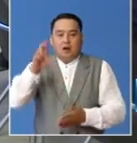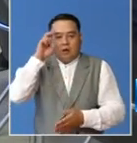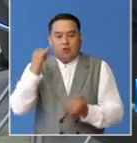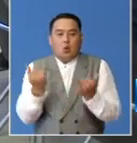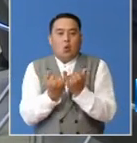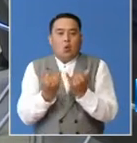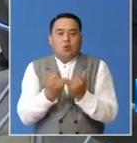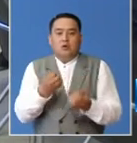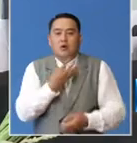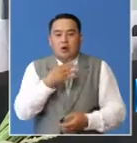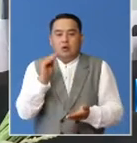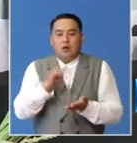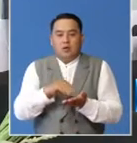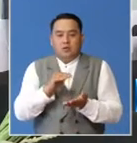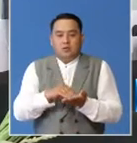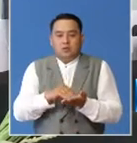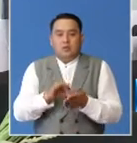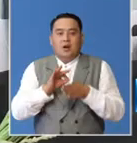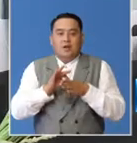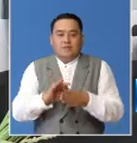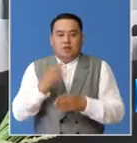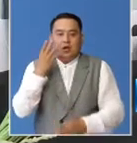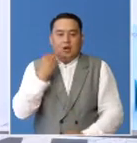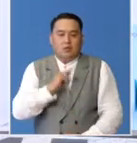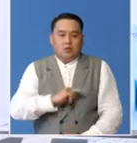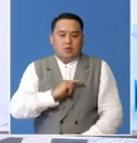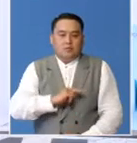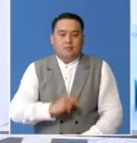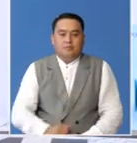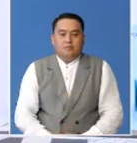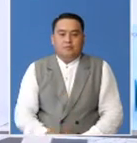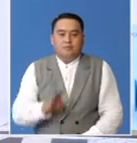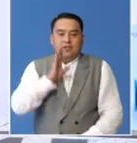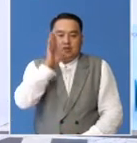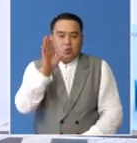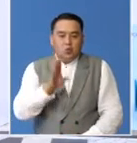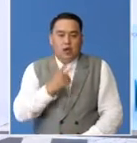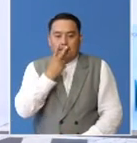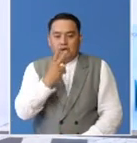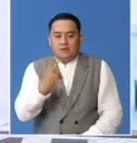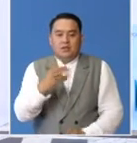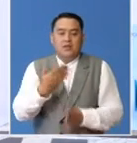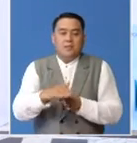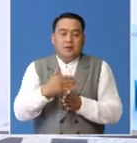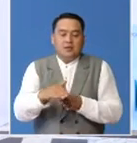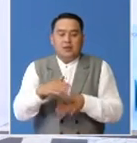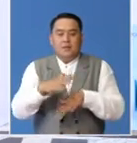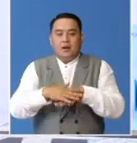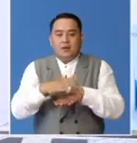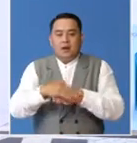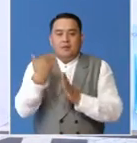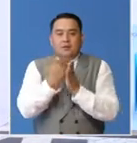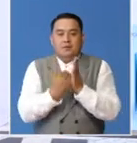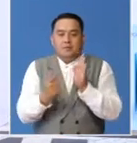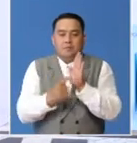столичные гости дали хорошую оценку проводимым работам. Мы с утра посмотрели по ипотечной программе